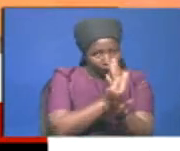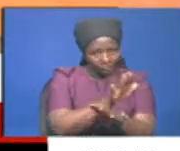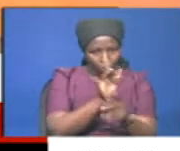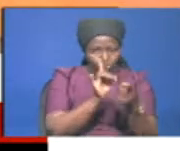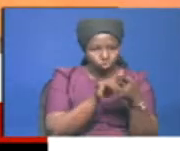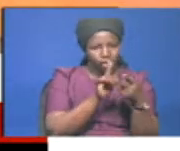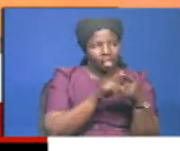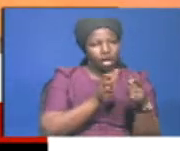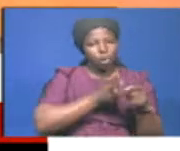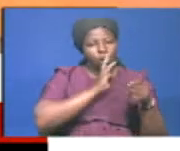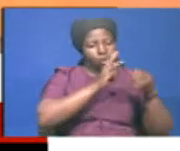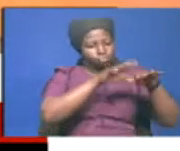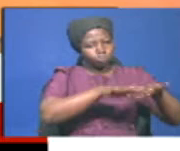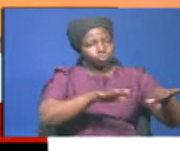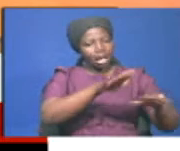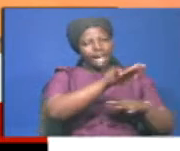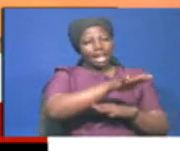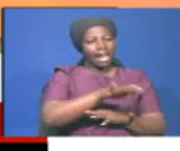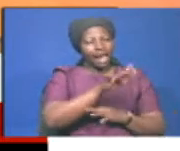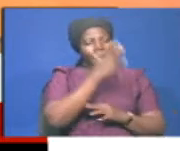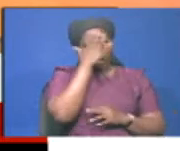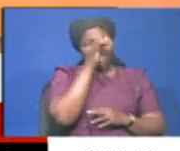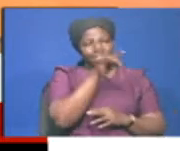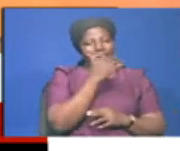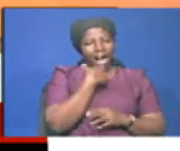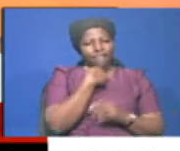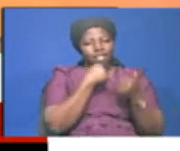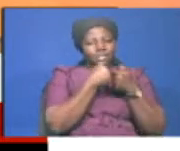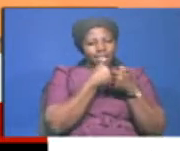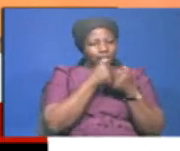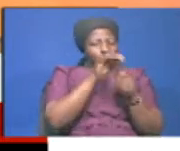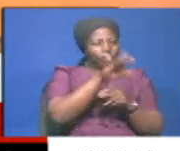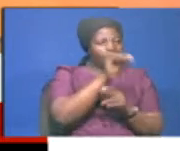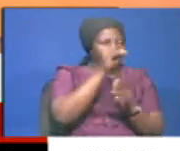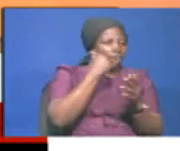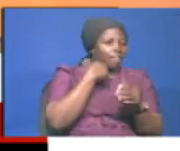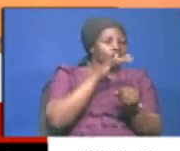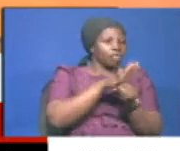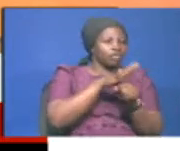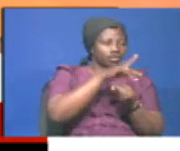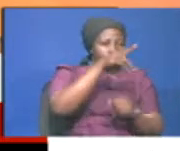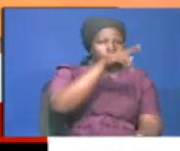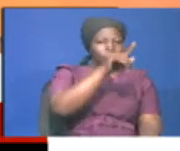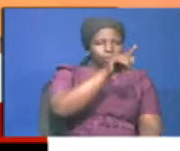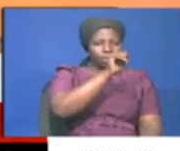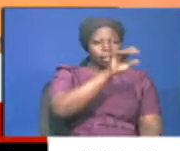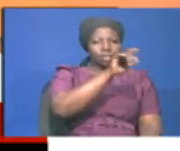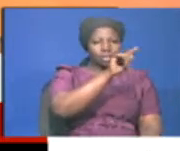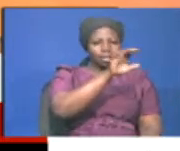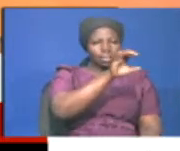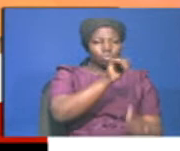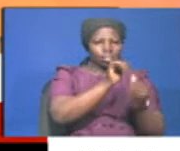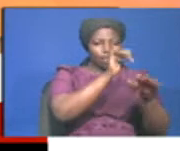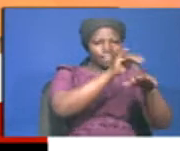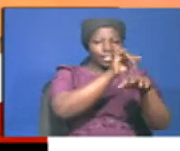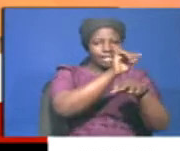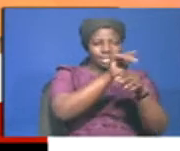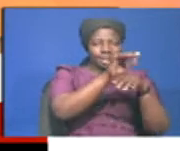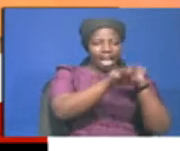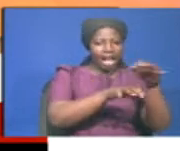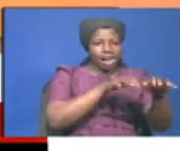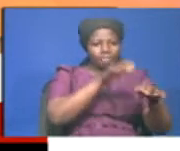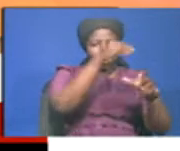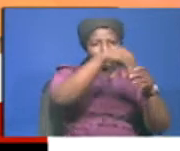kuna tatizo ya kwamba unapata kuna plastiki nyingi ambazo ziko kule baharini na ya kwamba zinaathiri wale viumbe ambao wako pale